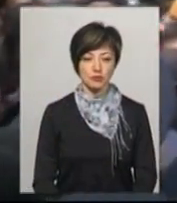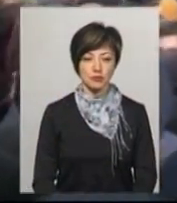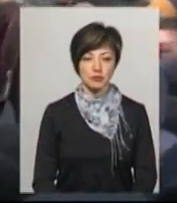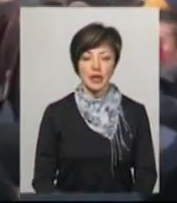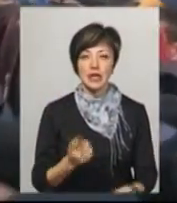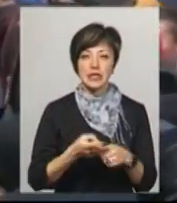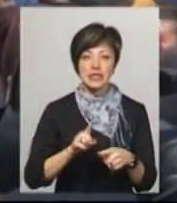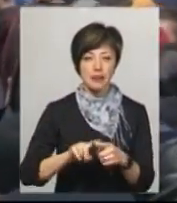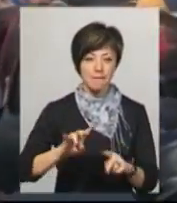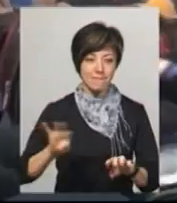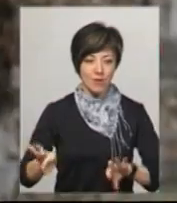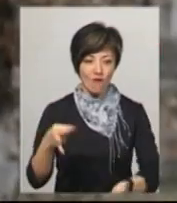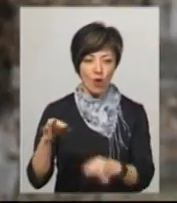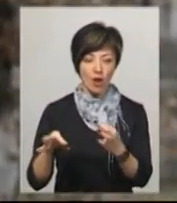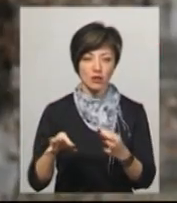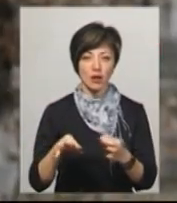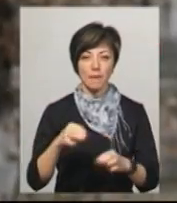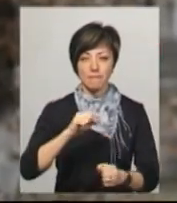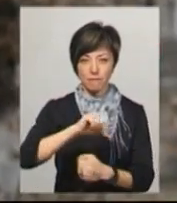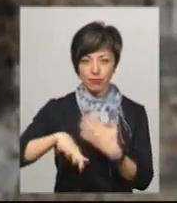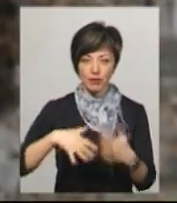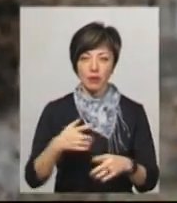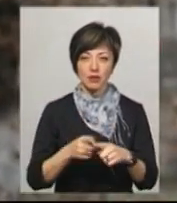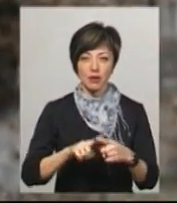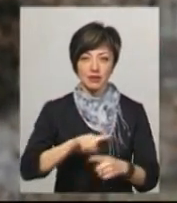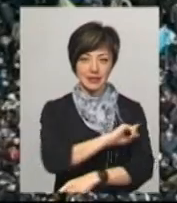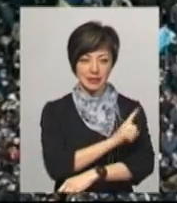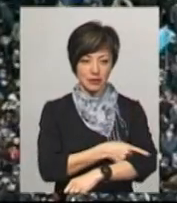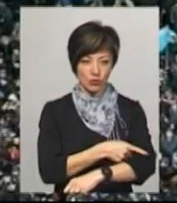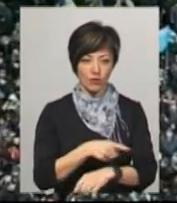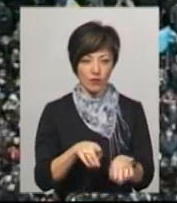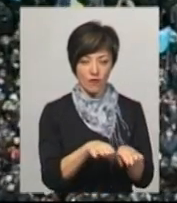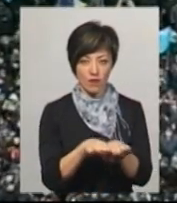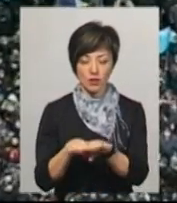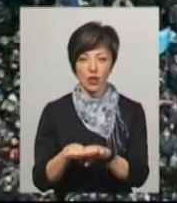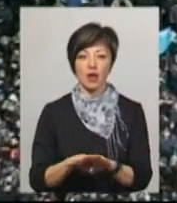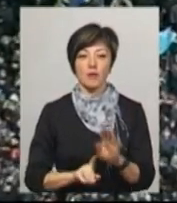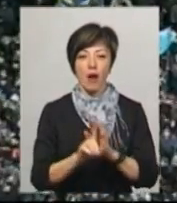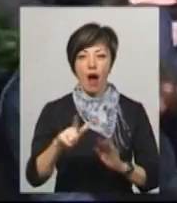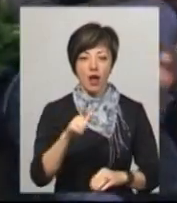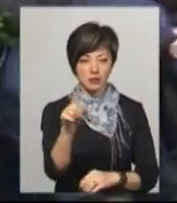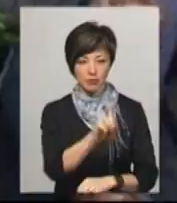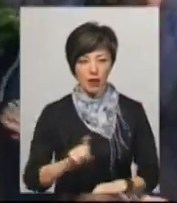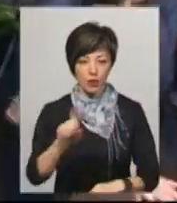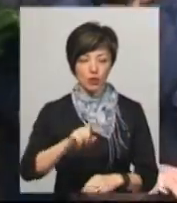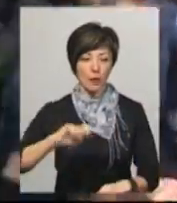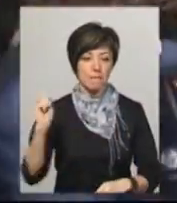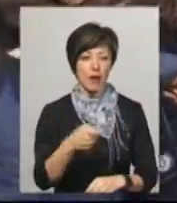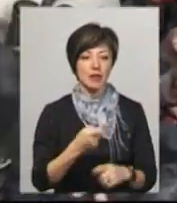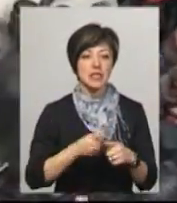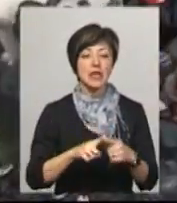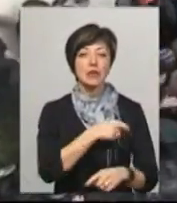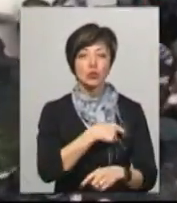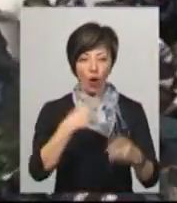Ці провокатори підбурювали, щоб мирний мітинг перейшов у силову фазу. У хід пішли газові балончики і палиці. Депутати ж у цей